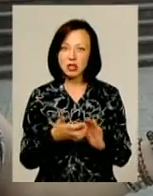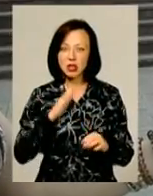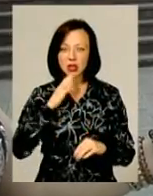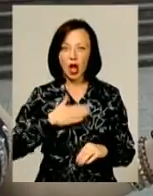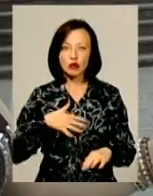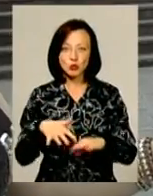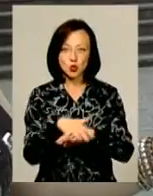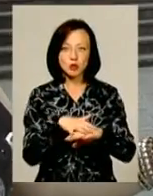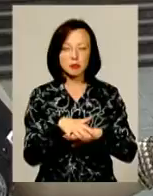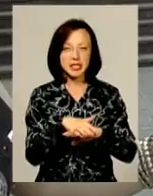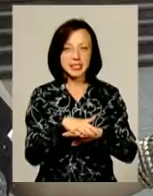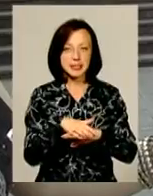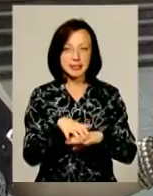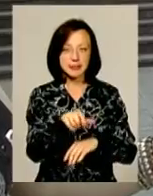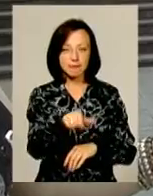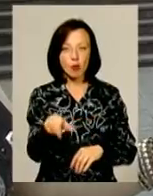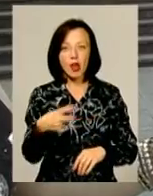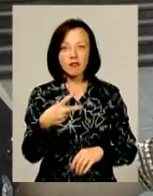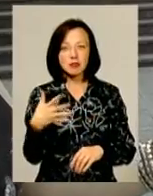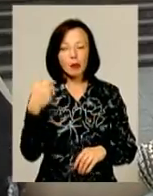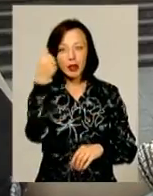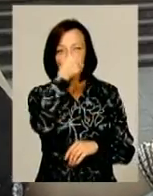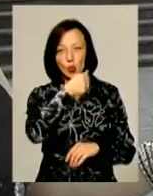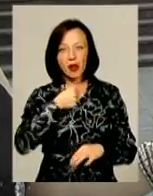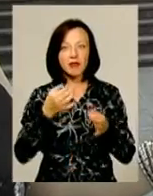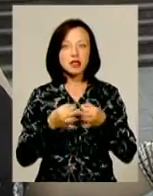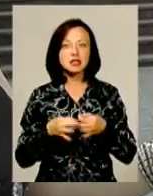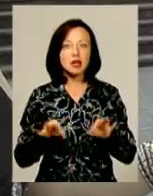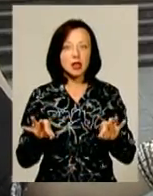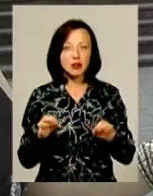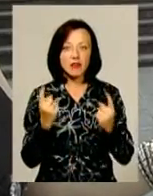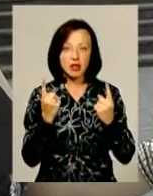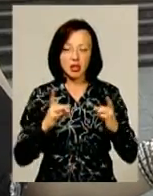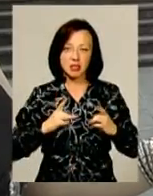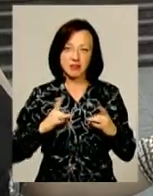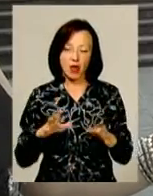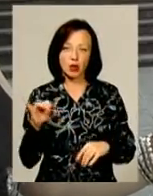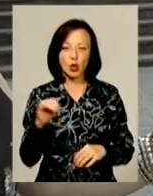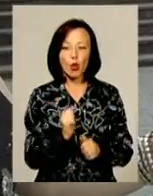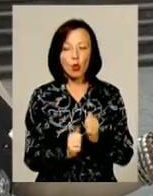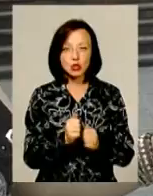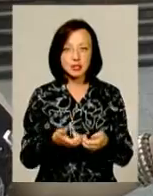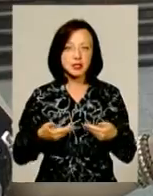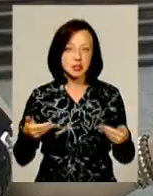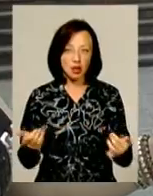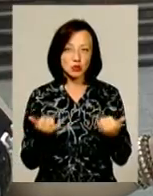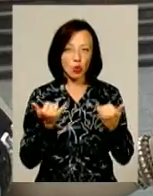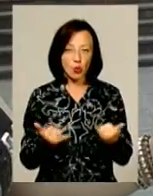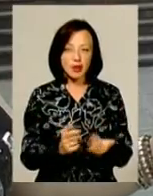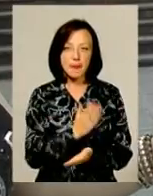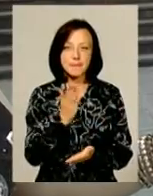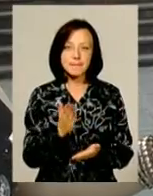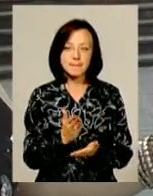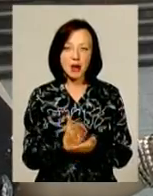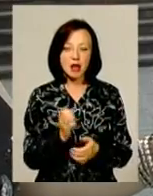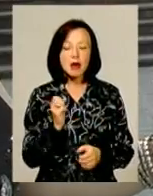нашому суспільству. 25 років незалежності – то велике свято, і кожен із нас сьогодні має